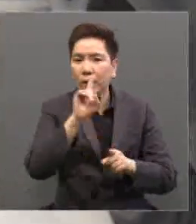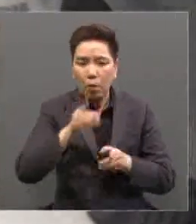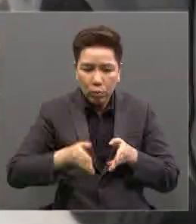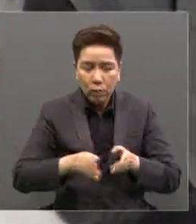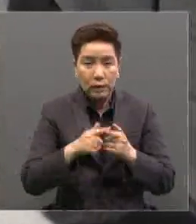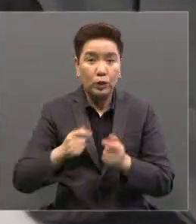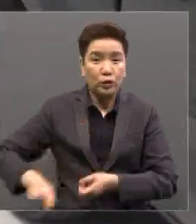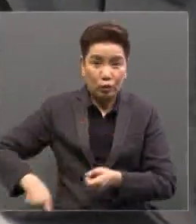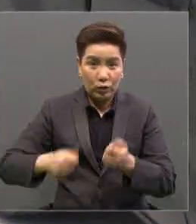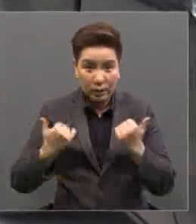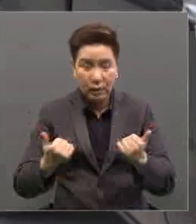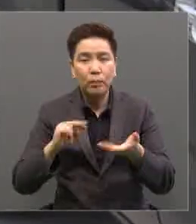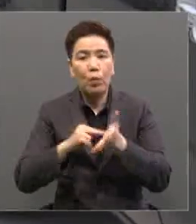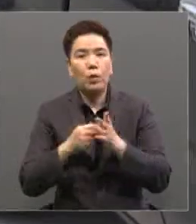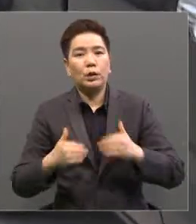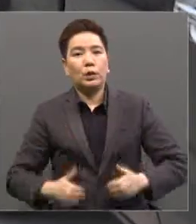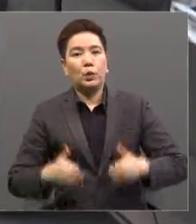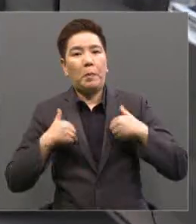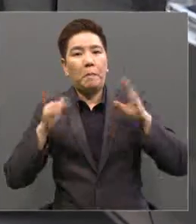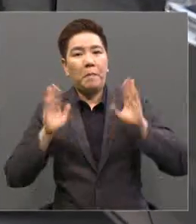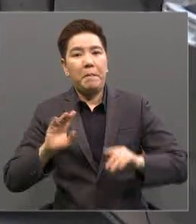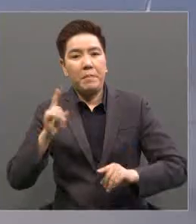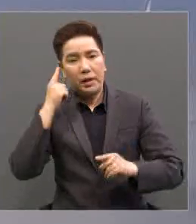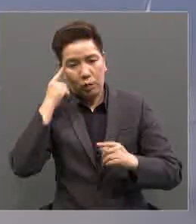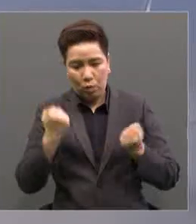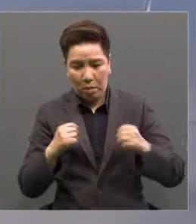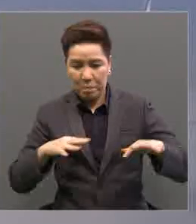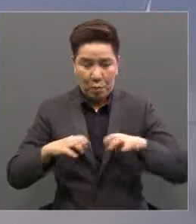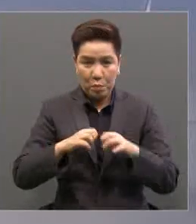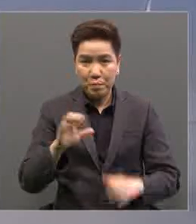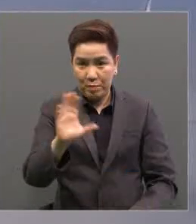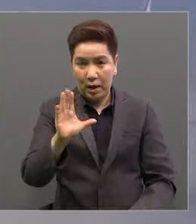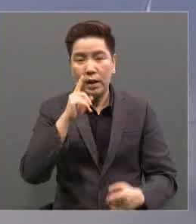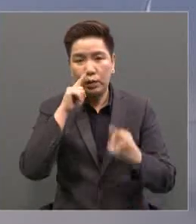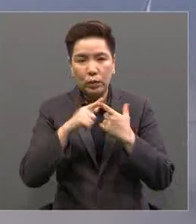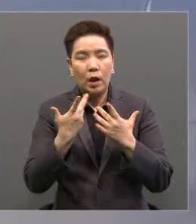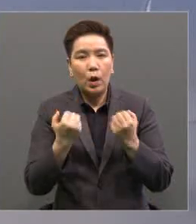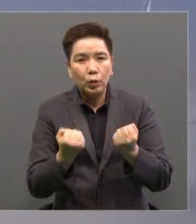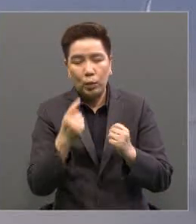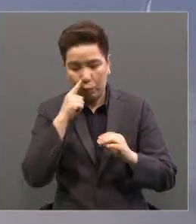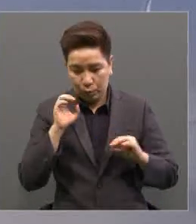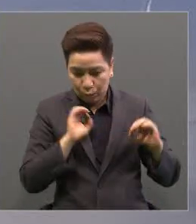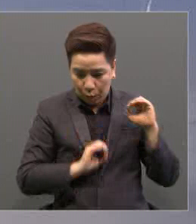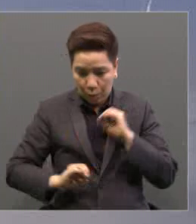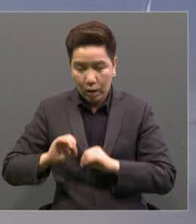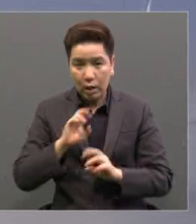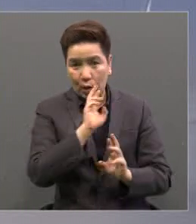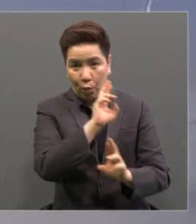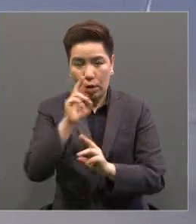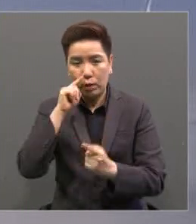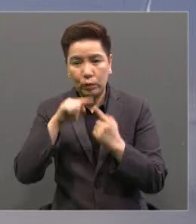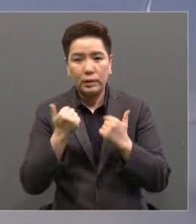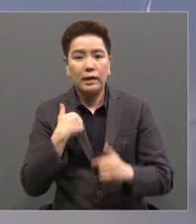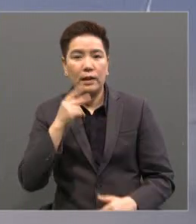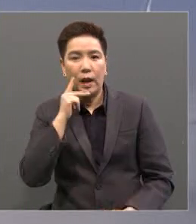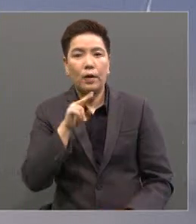งกรานต์นี้นะครับเป็นสงกรานต์วิถีใหม่ขับขี่ปลอดภัยอย่างไร้อุบัติเหตุนะครับร่วมกันใช้รถใช้ถนนด้วยความระมัดระวังปานไทยสาร